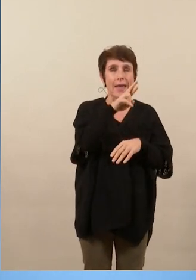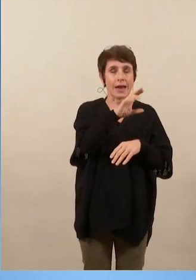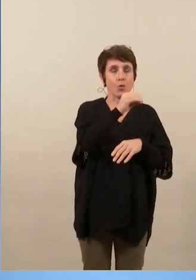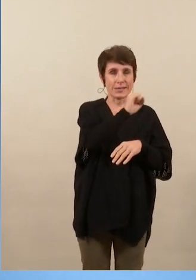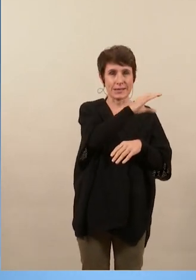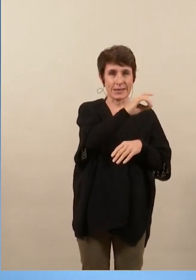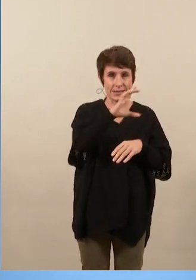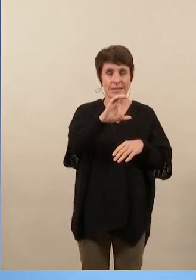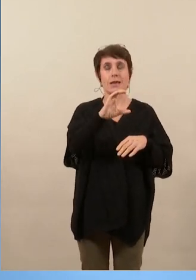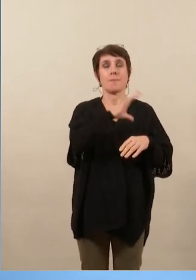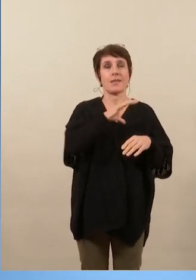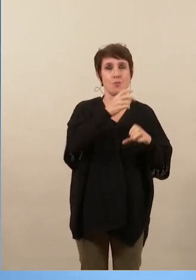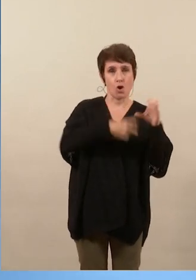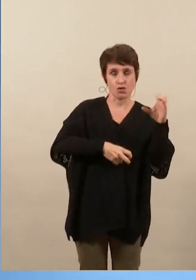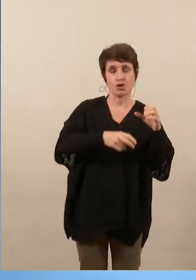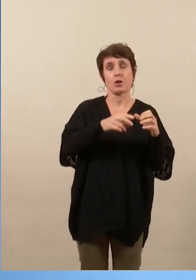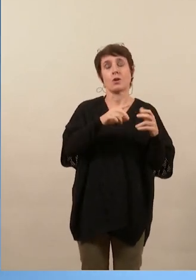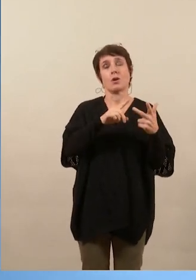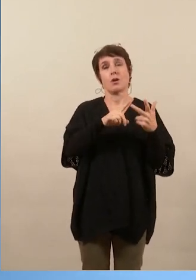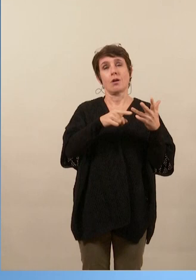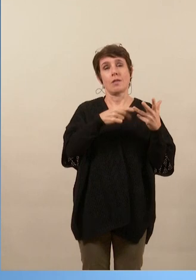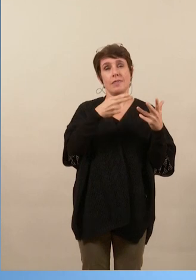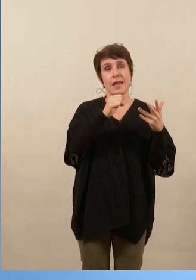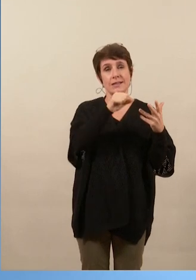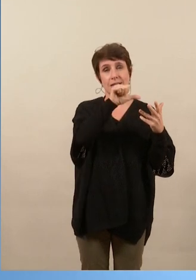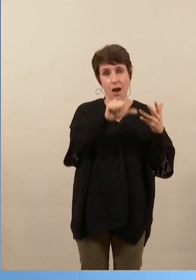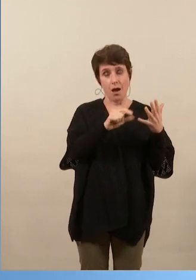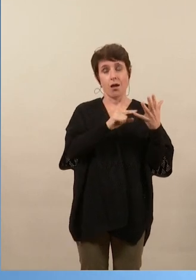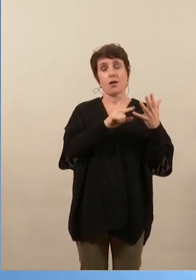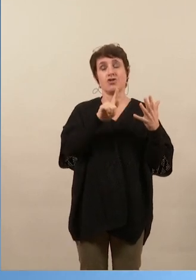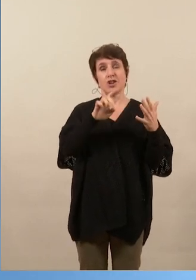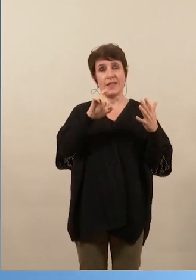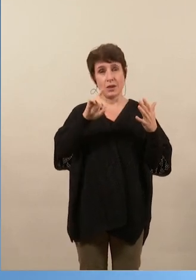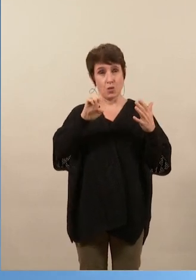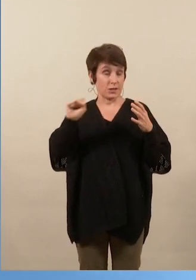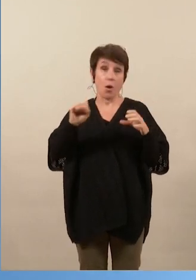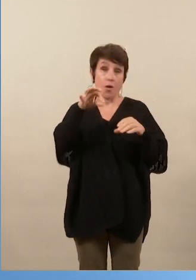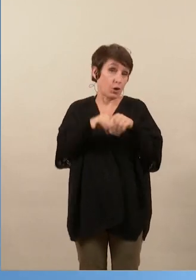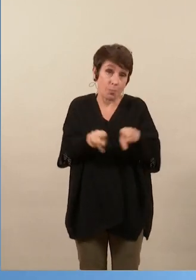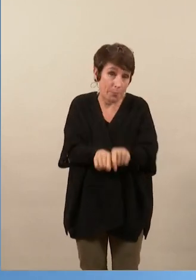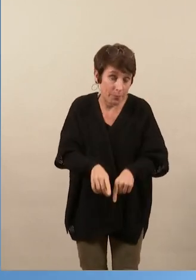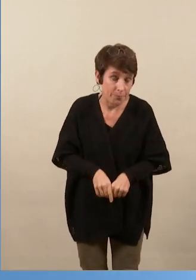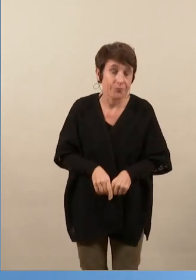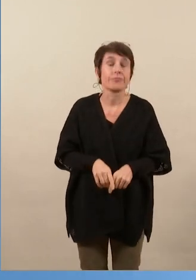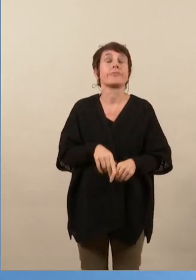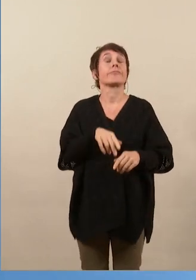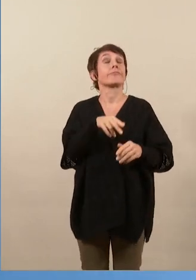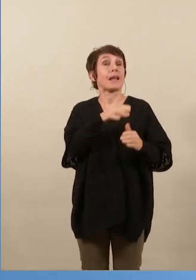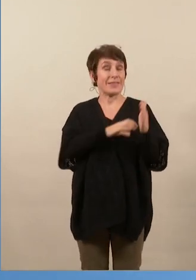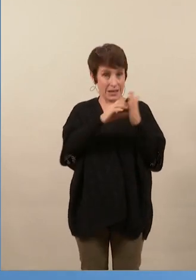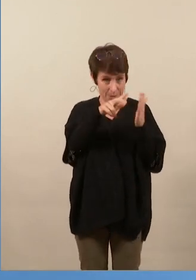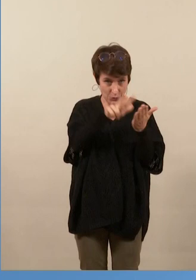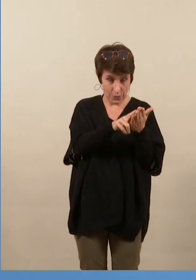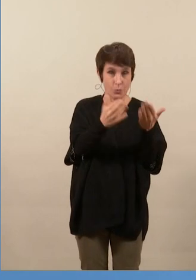madame roche NASA gdes donc même vote ok délibération adoptée